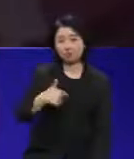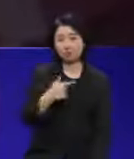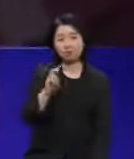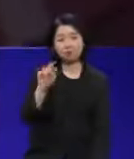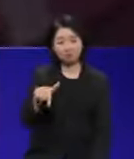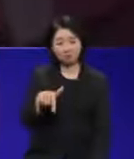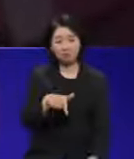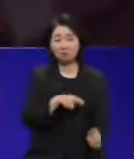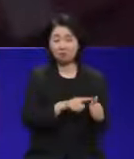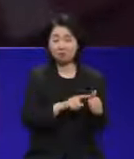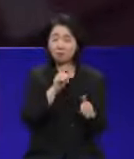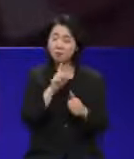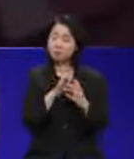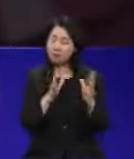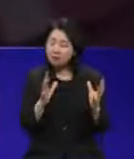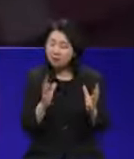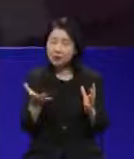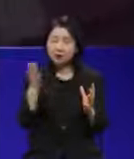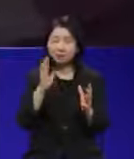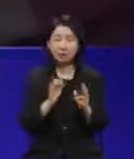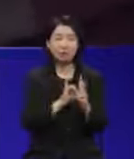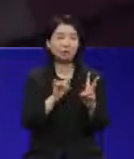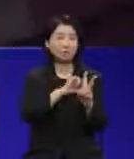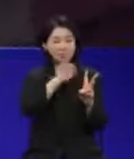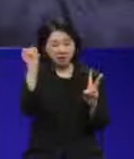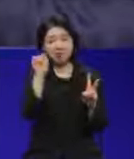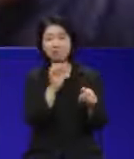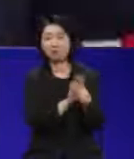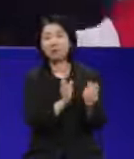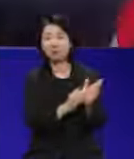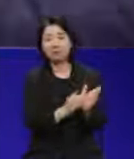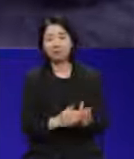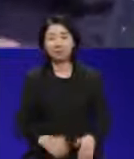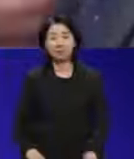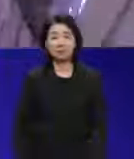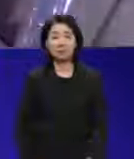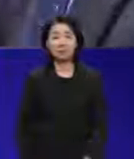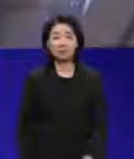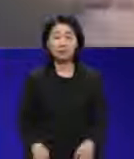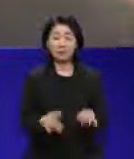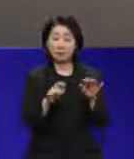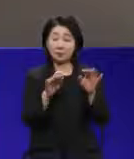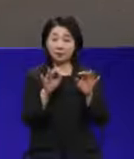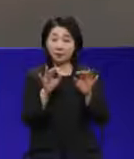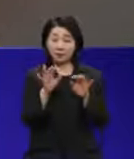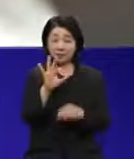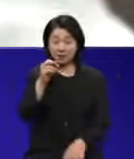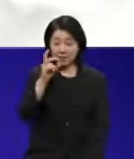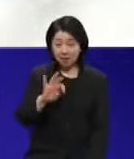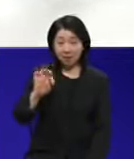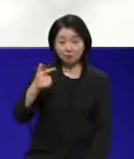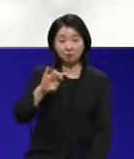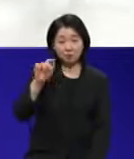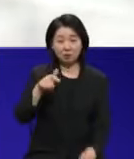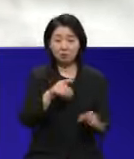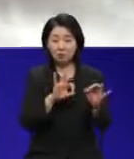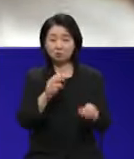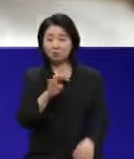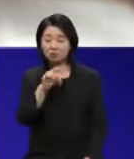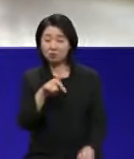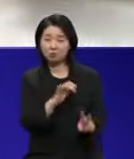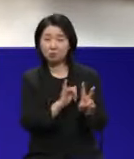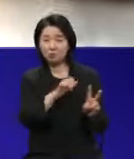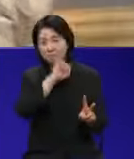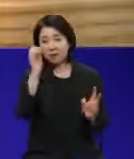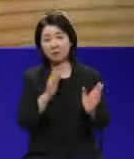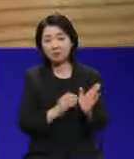어쨌든 유권자들은 두 후보를 선택을 했어요 양문석 후보가 당선되고 김준혁 후보도 수원에서 당선이 됐습니다 수원은 뭐 결국